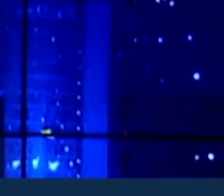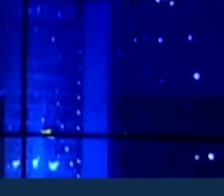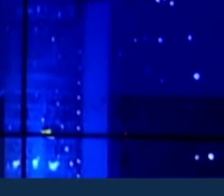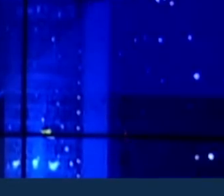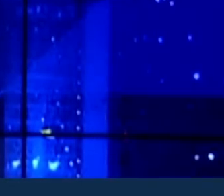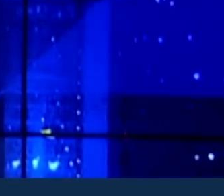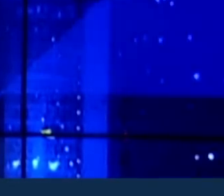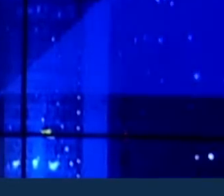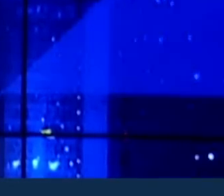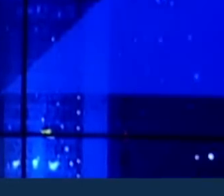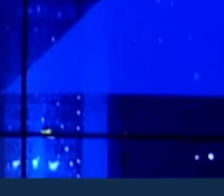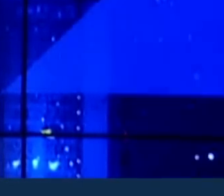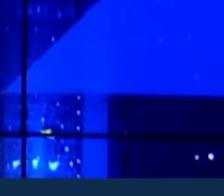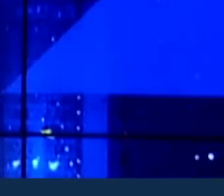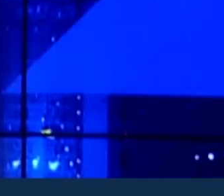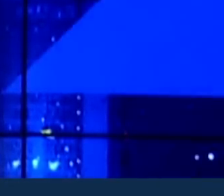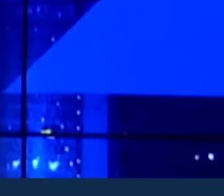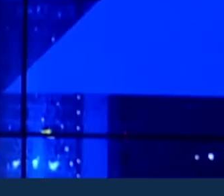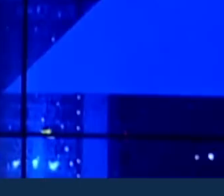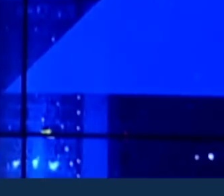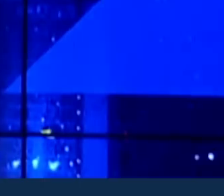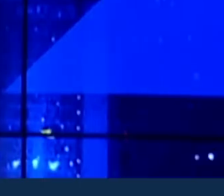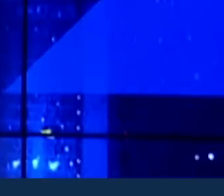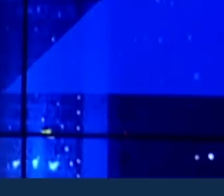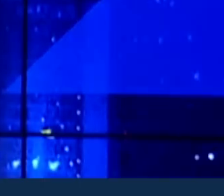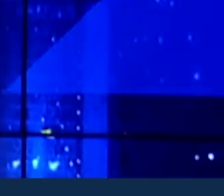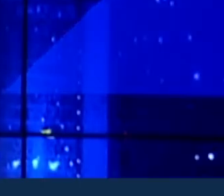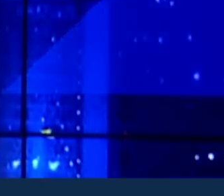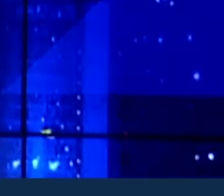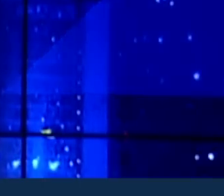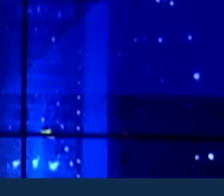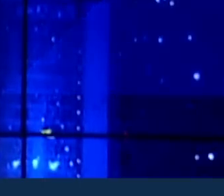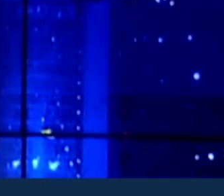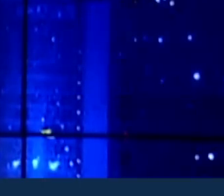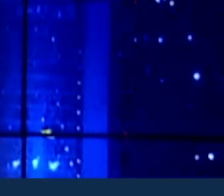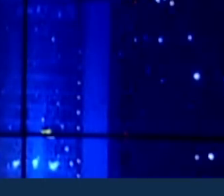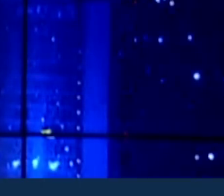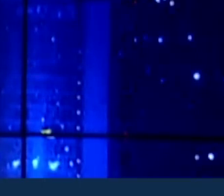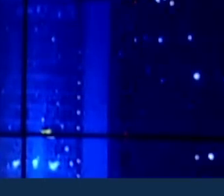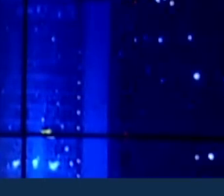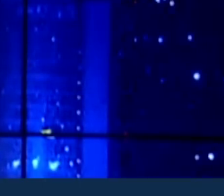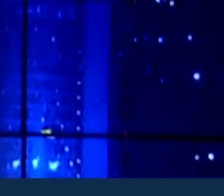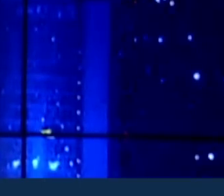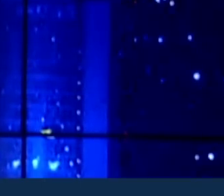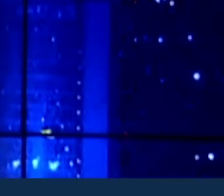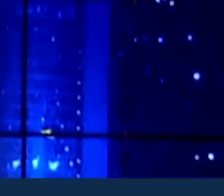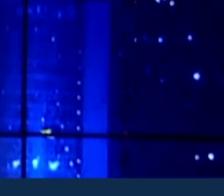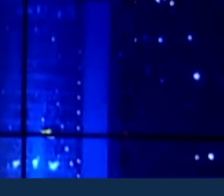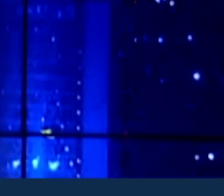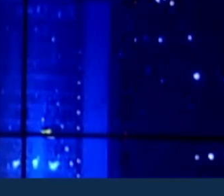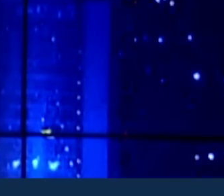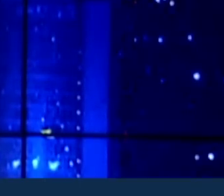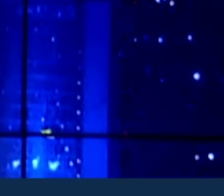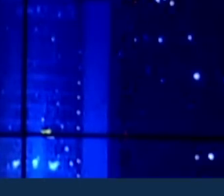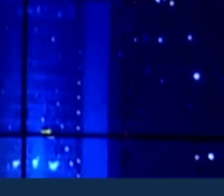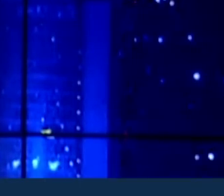bafashe ijambo bahamagariye ibihugu byo muri iri huriro gusenyera umugozi umwe no kurwanya akarengane gatera ubusumbane mu bukungu